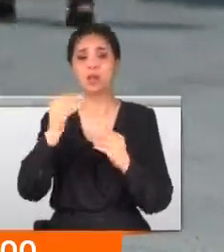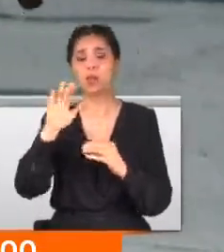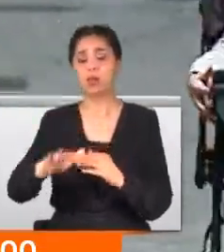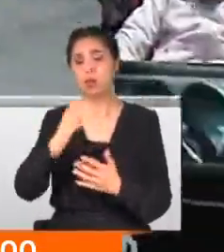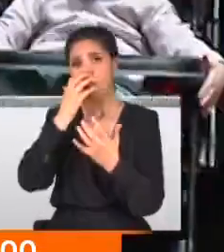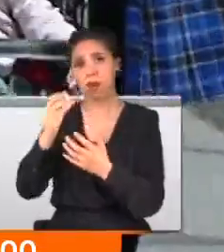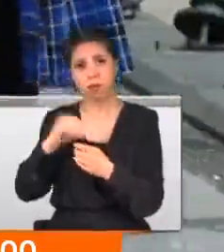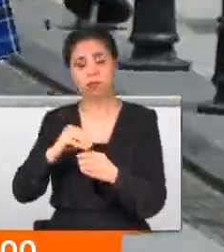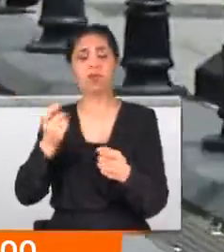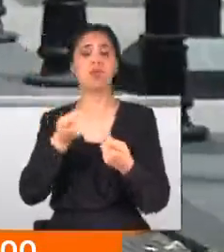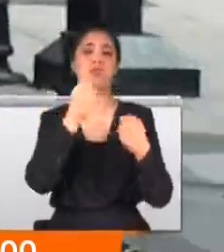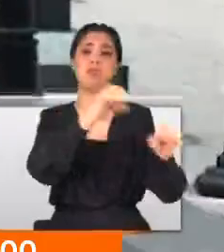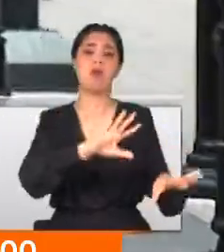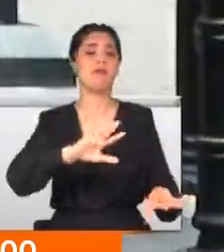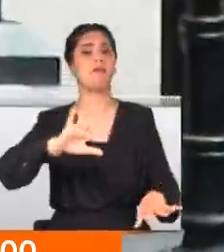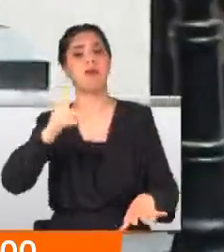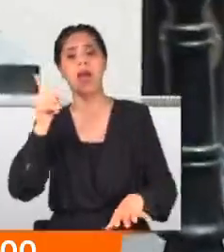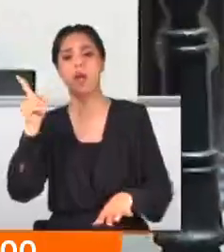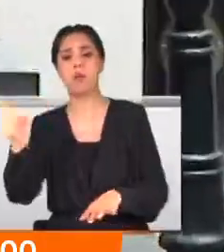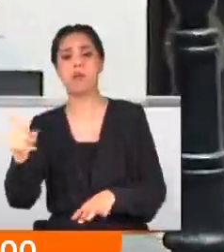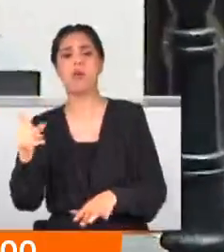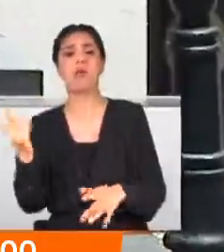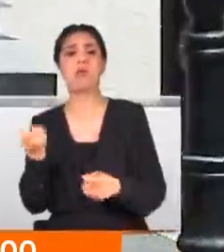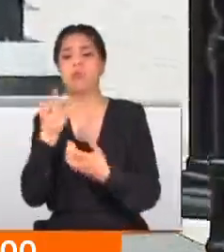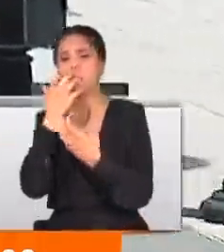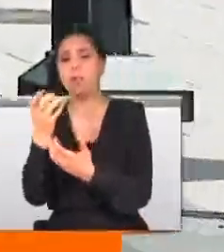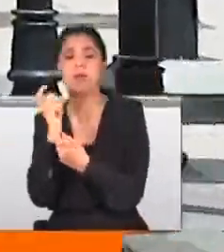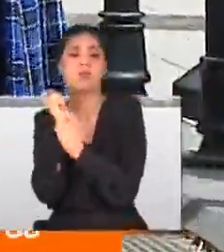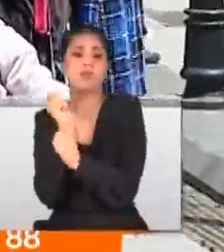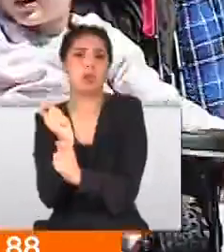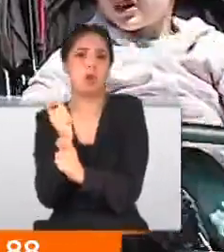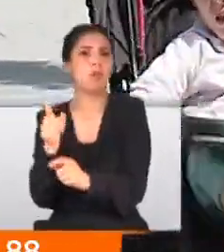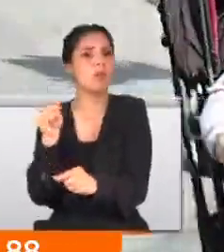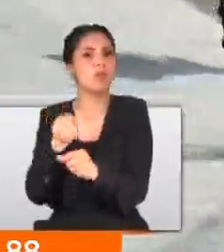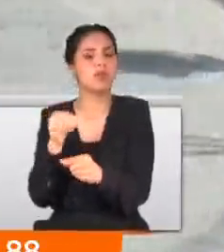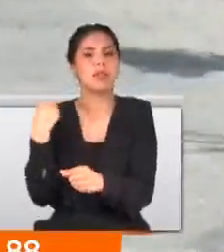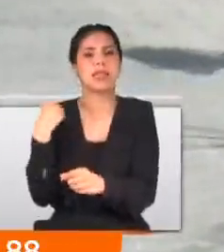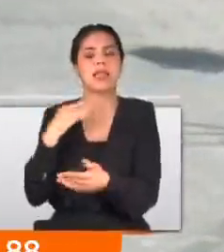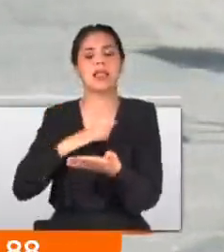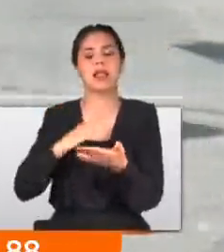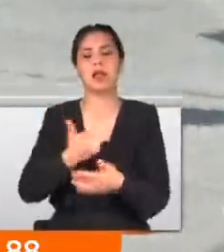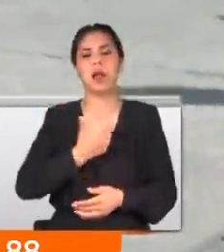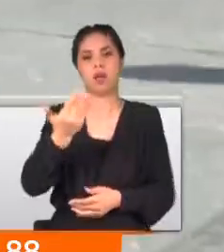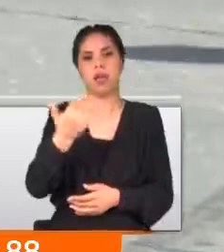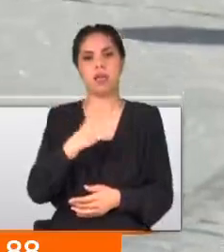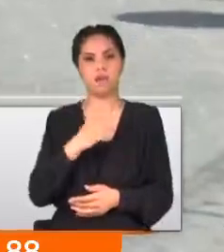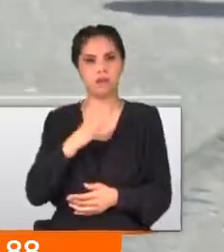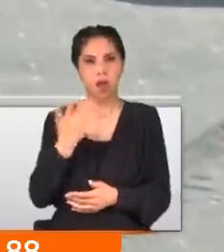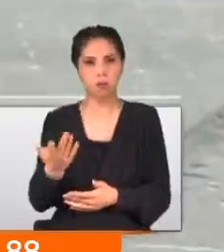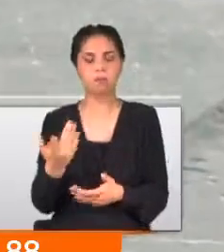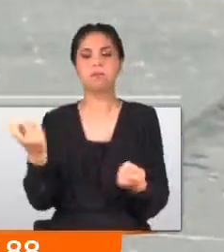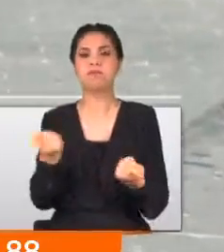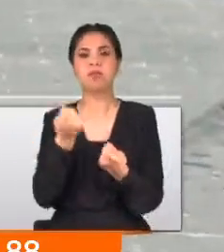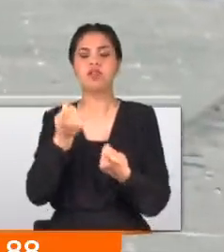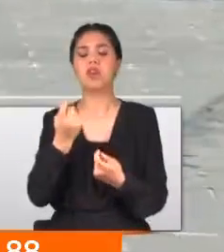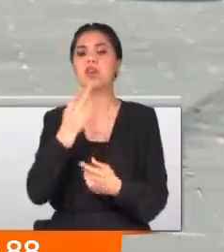için ya işten ayrılıyor ya da o vakti asla yakalayamıyor. İşte bunun için yepyeni bir düzenleme getiriliyor. Öyle ki